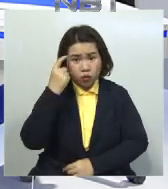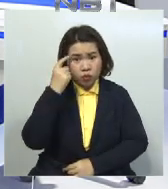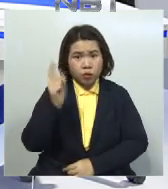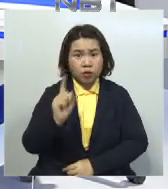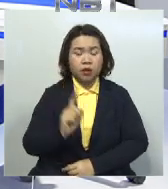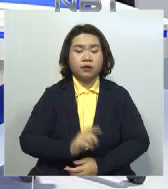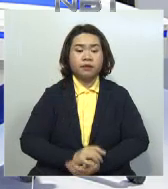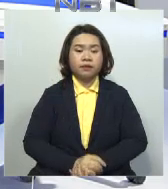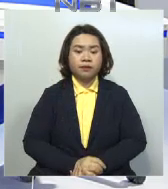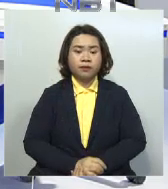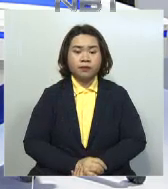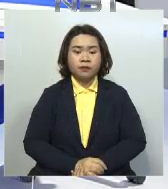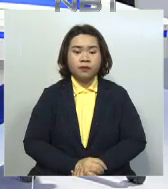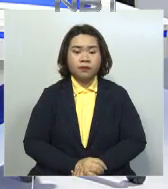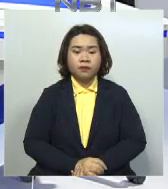แล้วอะคะอธิบดีคะ